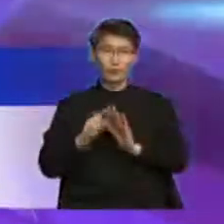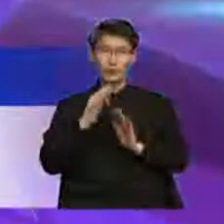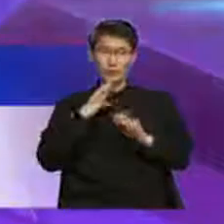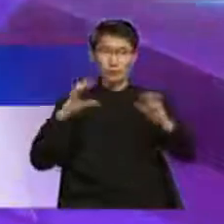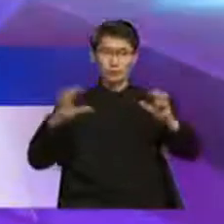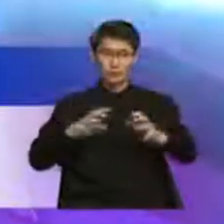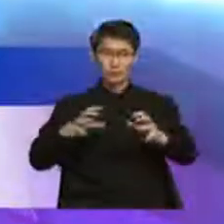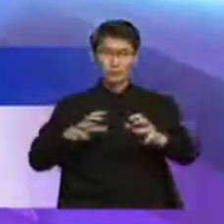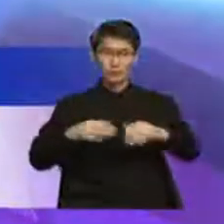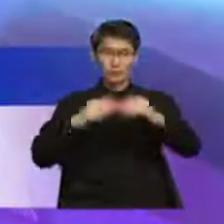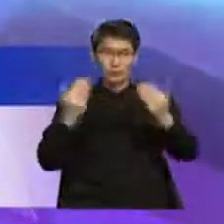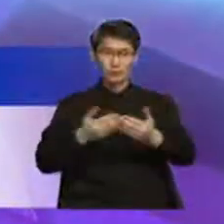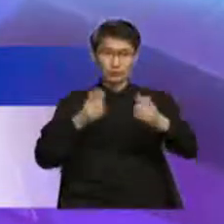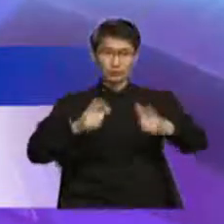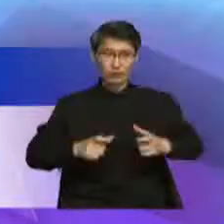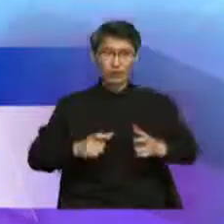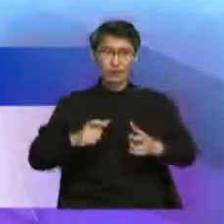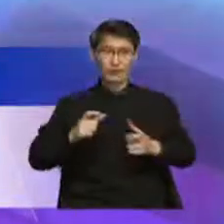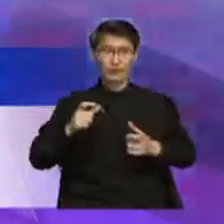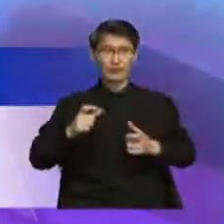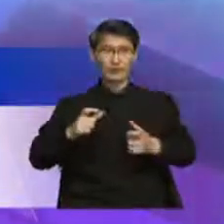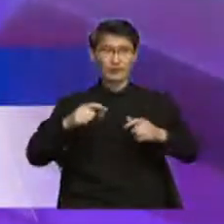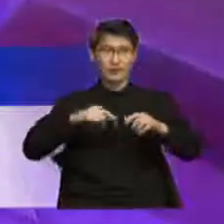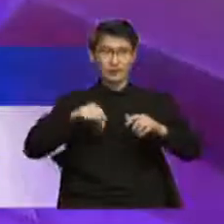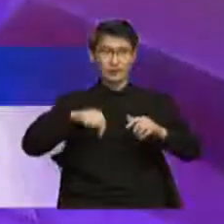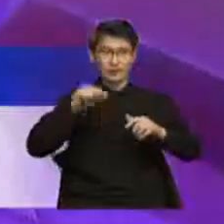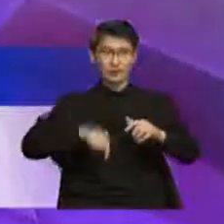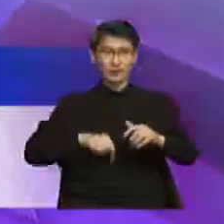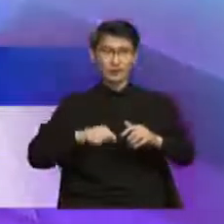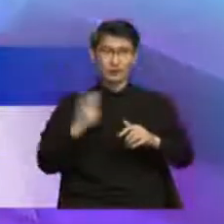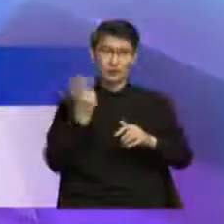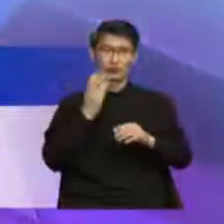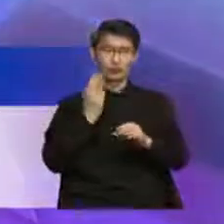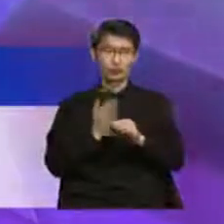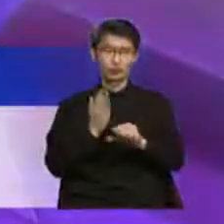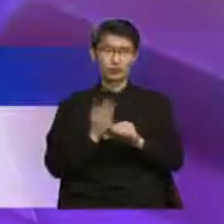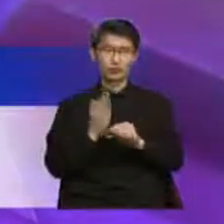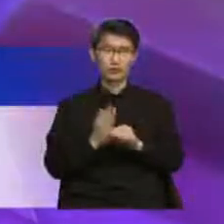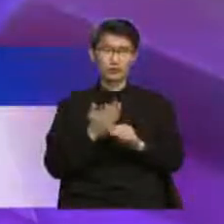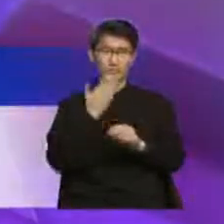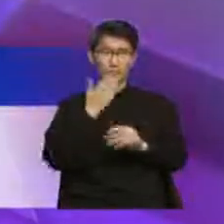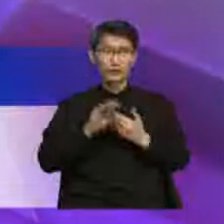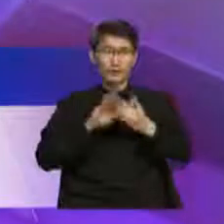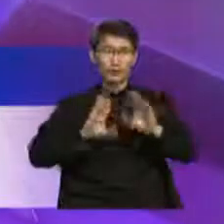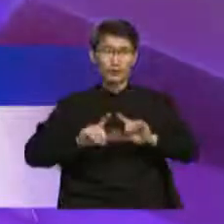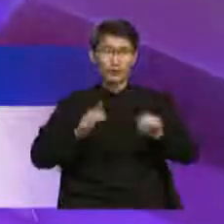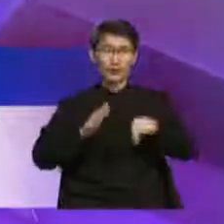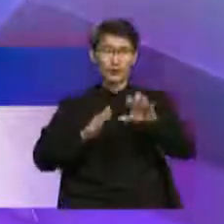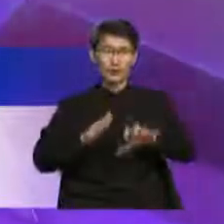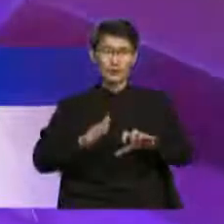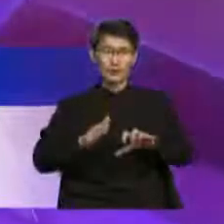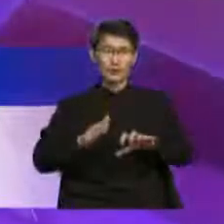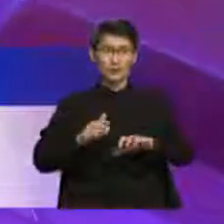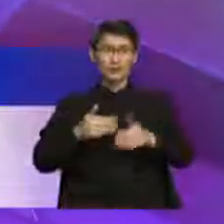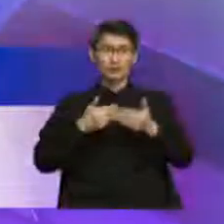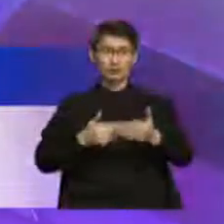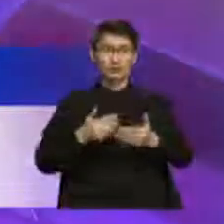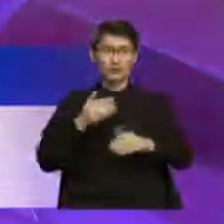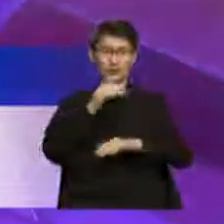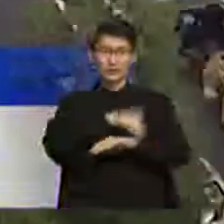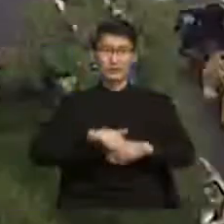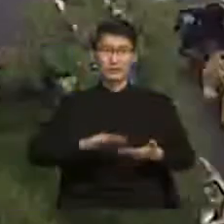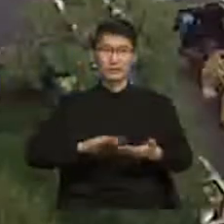동을 할까 지금 내부적으로 지금 이제 좀 검토 중인데 가급적이면 올해는